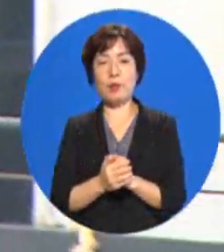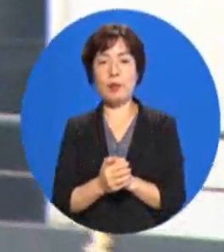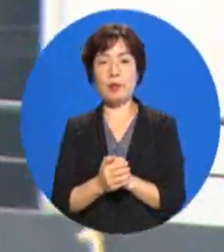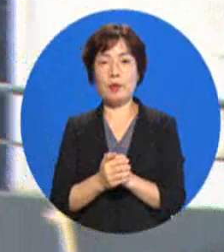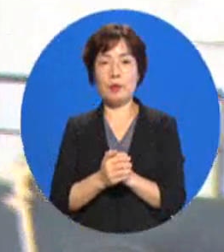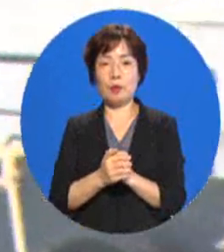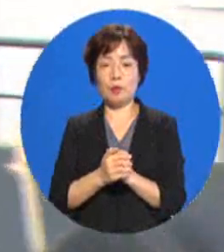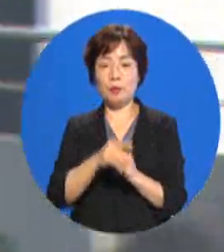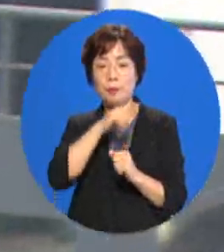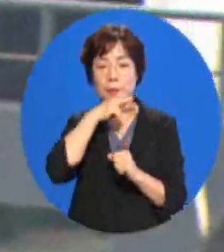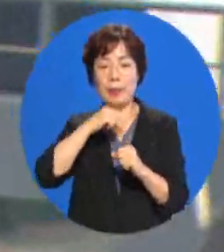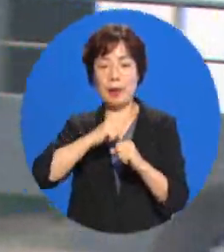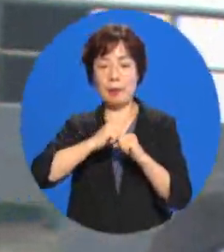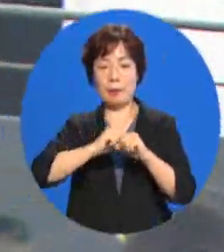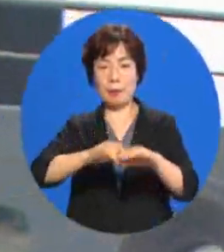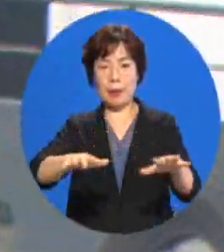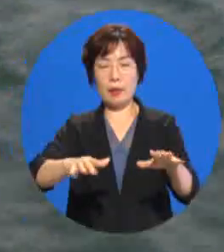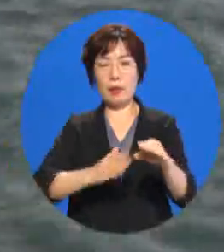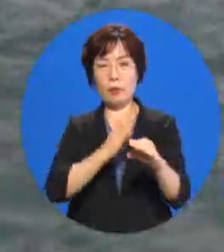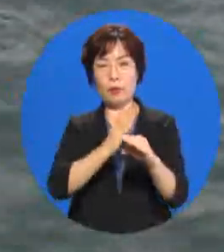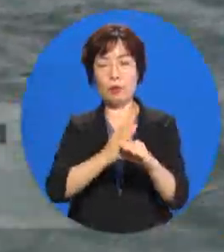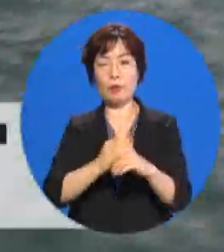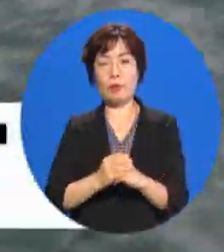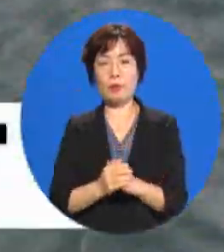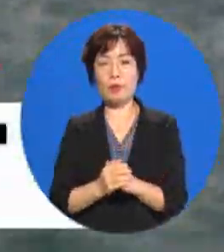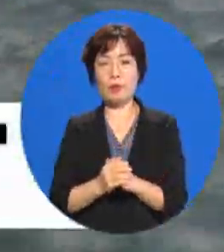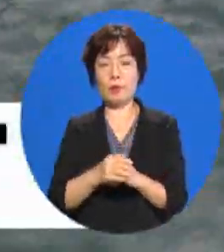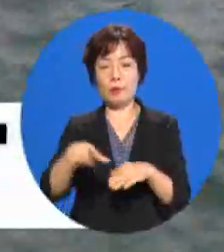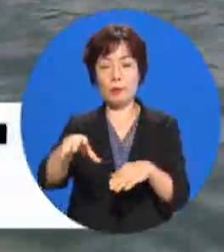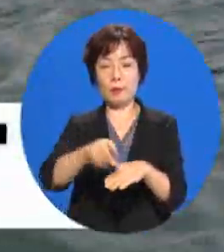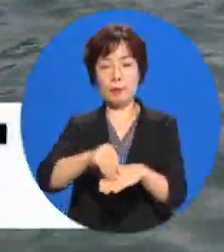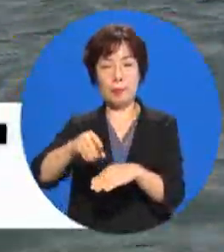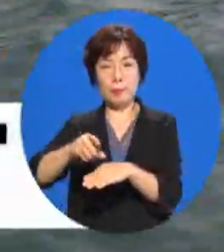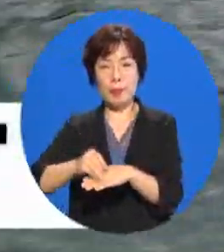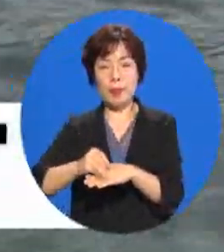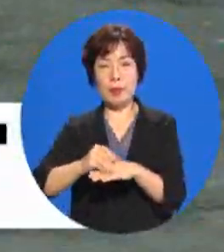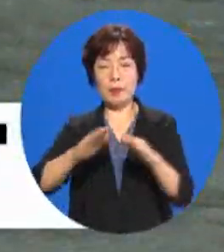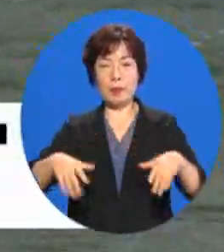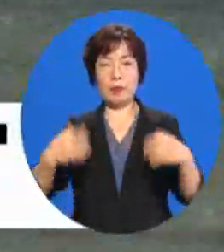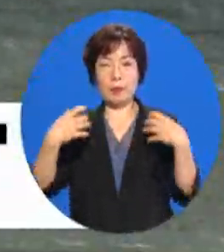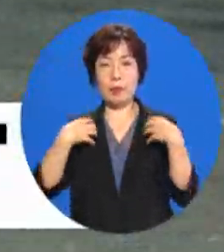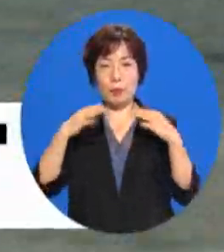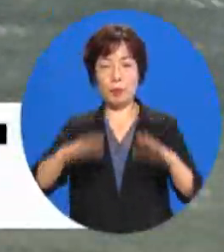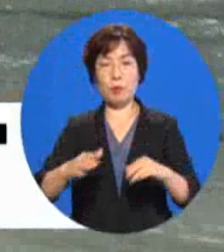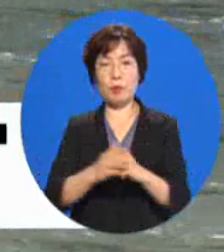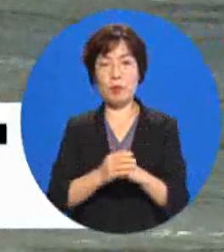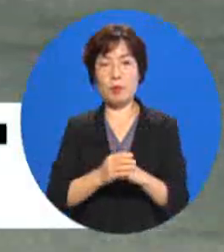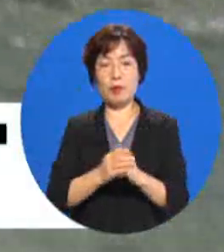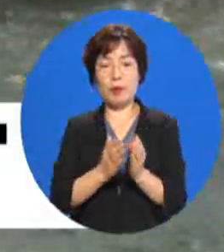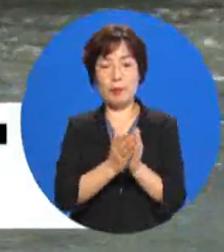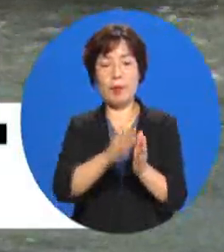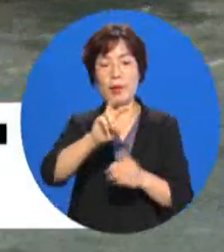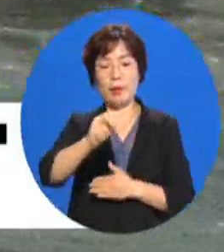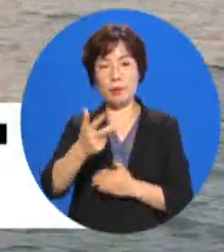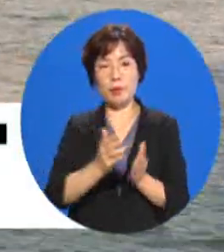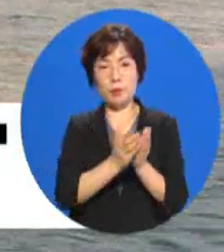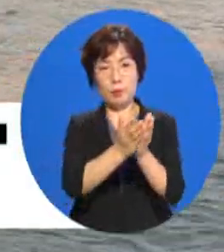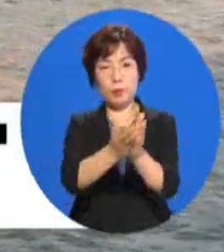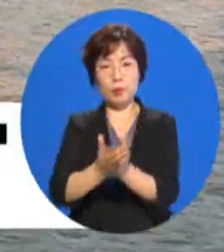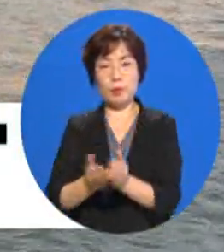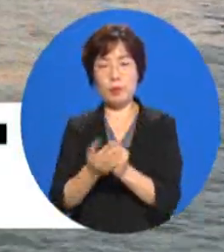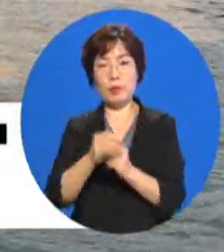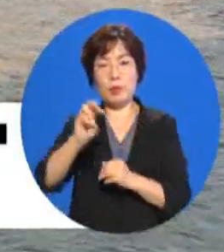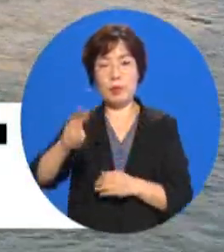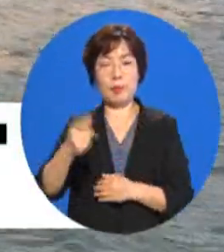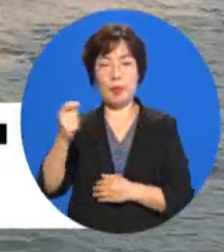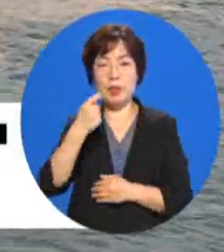머물면서 적조가 확대된 것으로 보고 있습니다. 방제에 비상이 걸린 전라남도는 오늘로만 선박 27척을 동원해